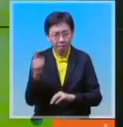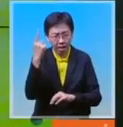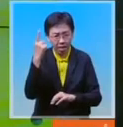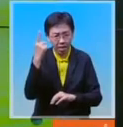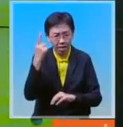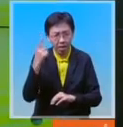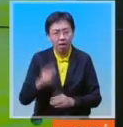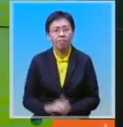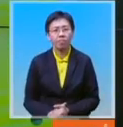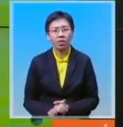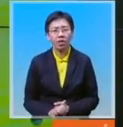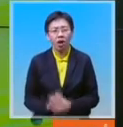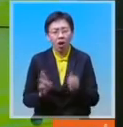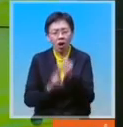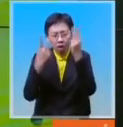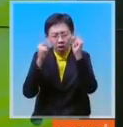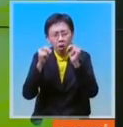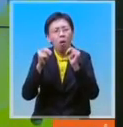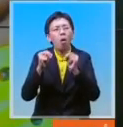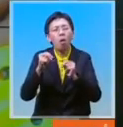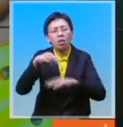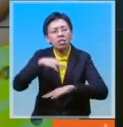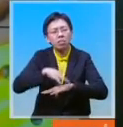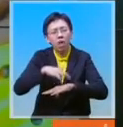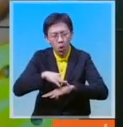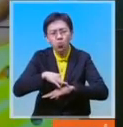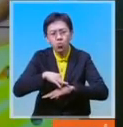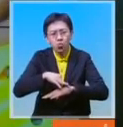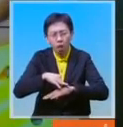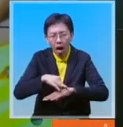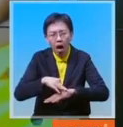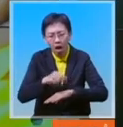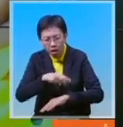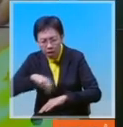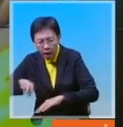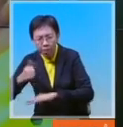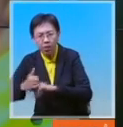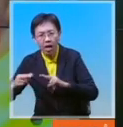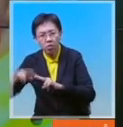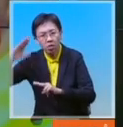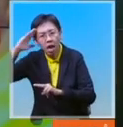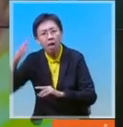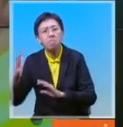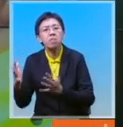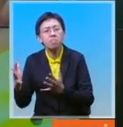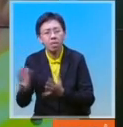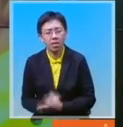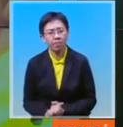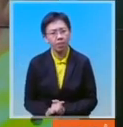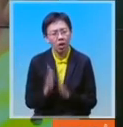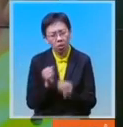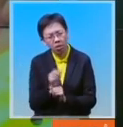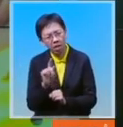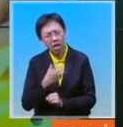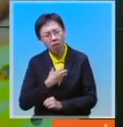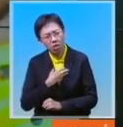เอกประวิตรนั้นจะเป็นรองนายกรัฐมนตรีแต่ไม่ได้เป็นรัฐมนตรีว่าการกระทรวงกลาโหมผู้สื่อข่าวอยากจะท